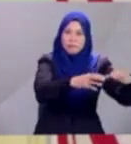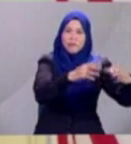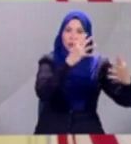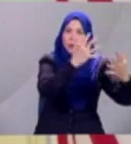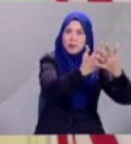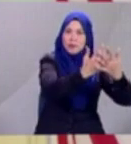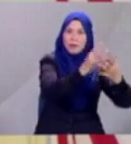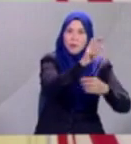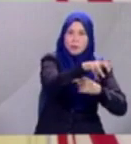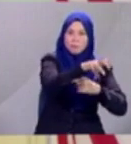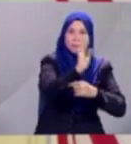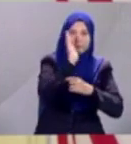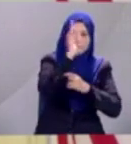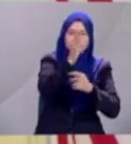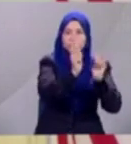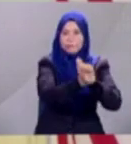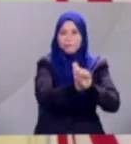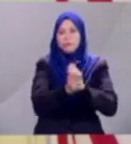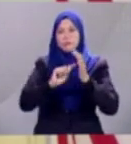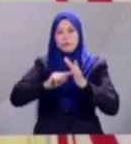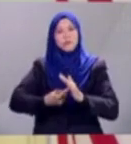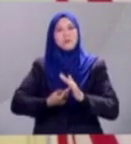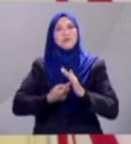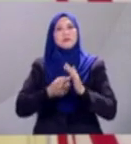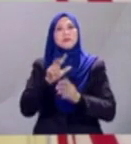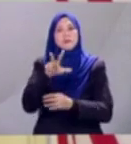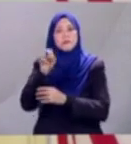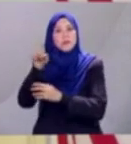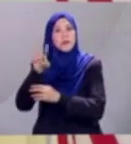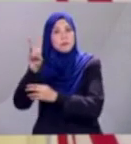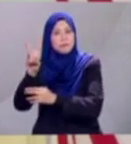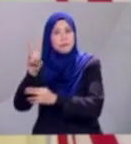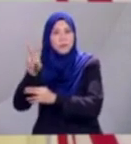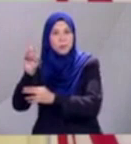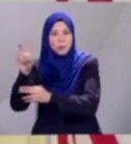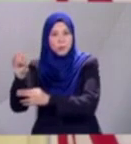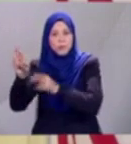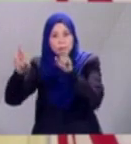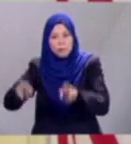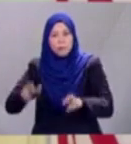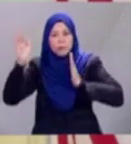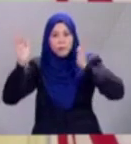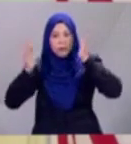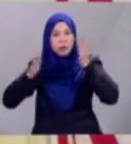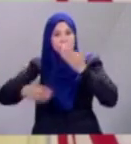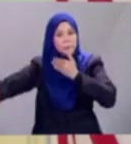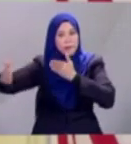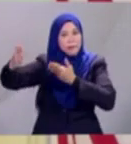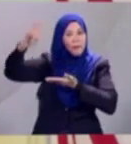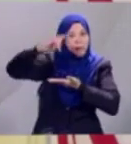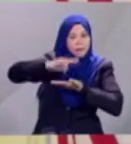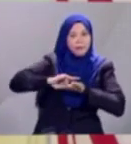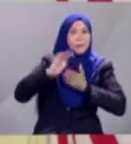pada 10 Jun 2020, rakyat Malaysia yang pulang dari luar negara tidak